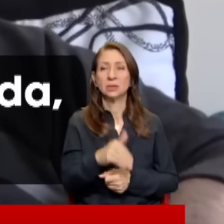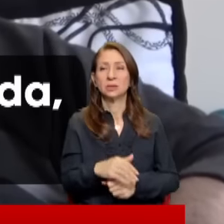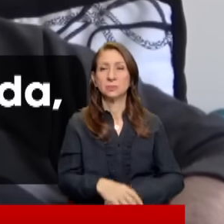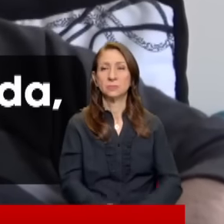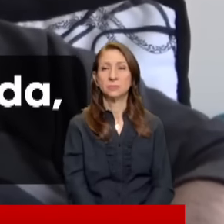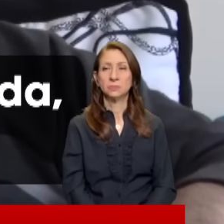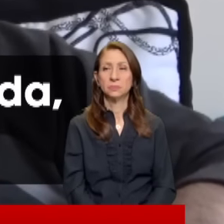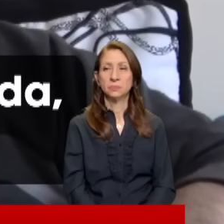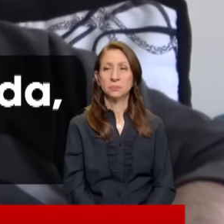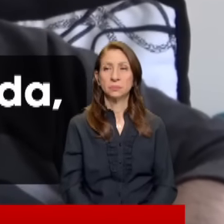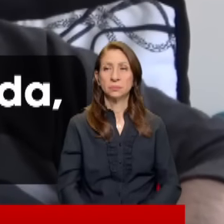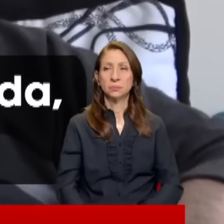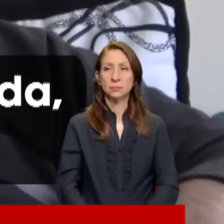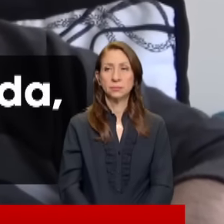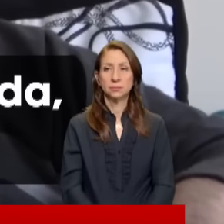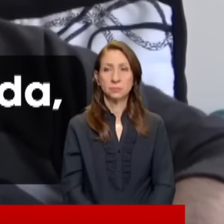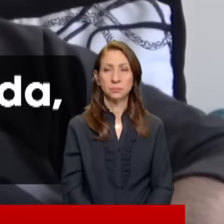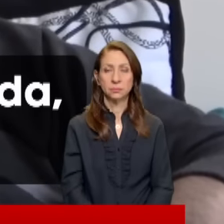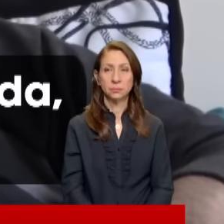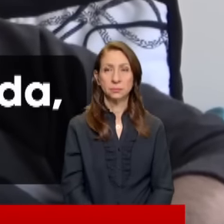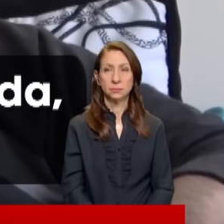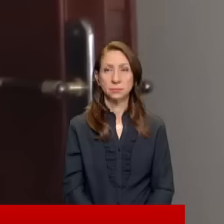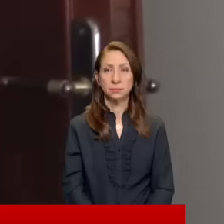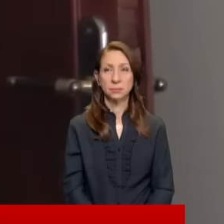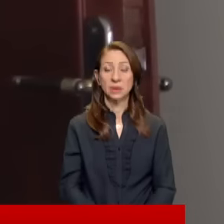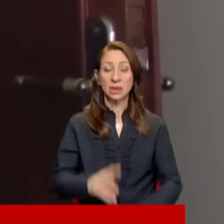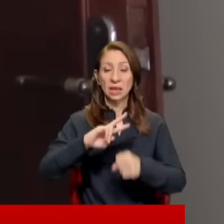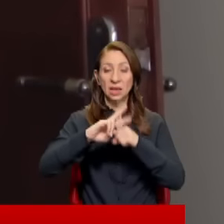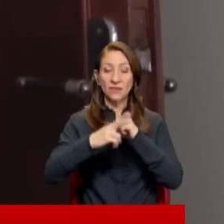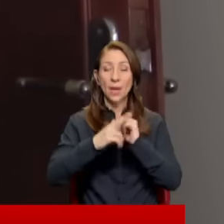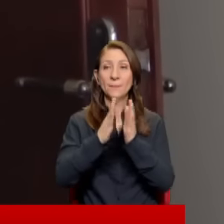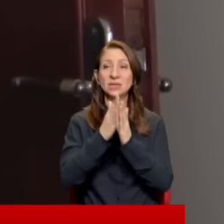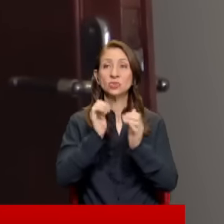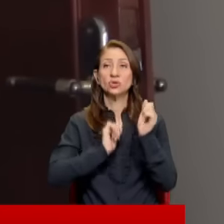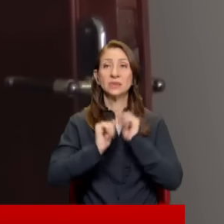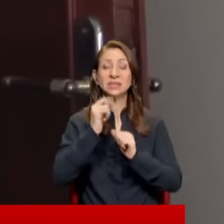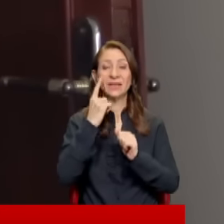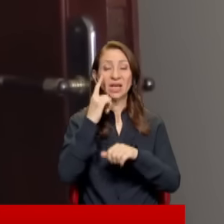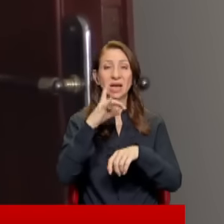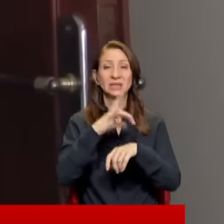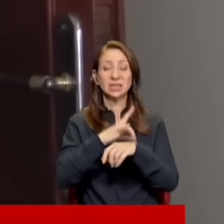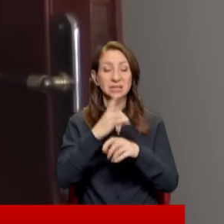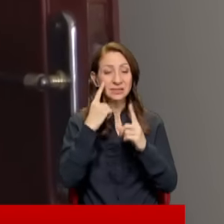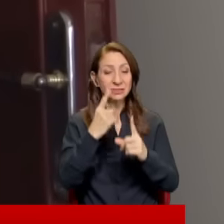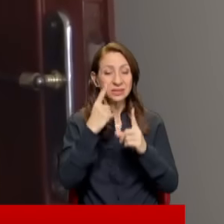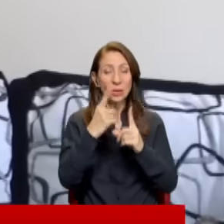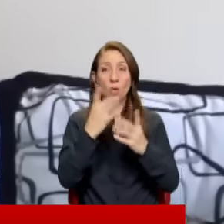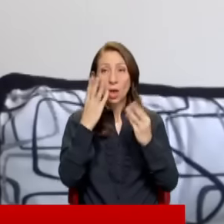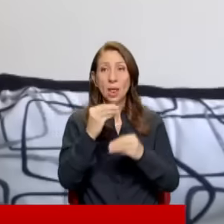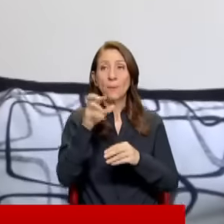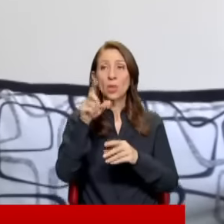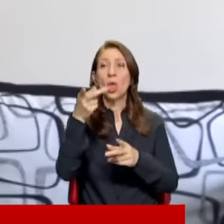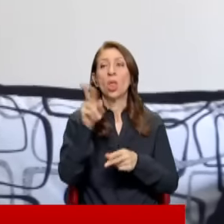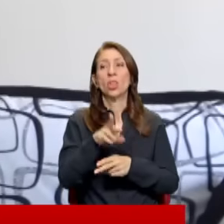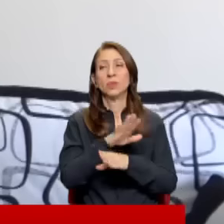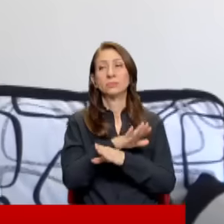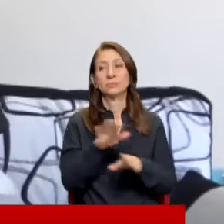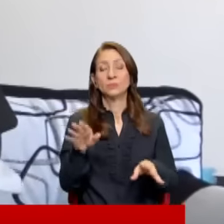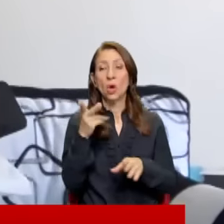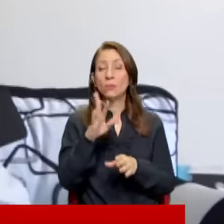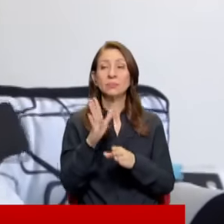dayakta sonra tamamen yere düştü yürüyemiyor konuşamıyor ik haftadır Mersin Üniversitesi Devlet Hastanesinde tedavi süren Polat hayata gözlerini